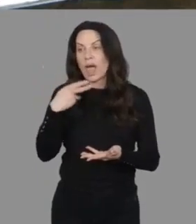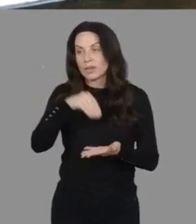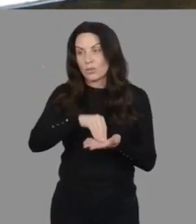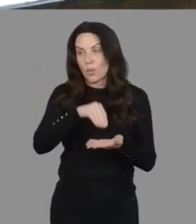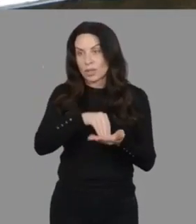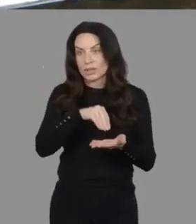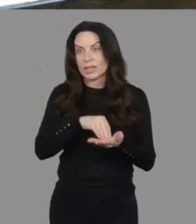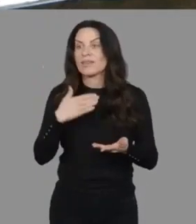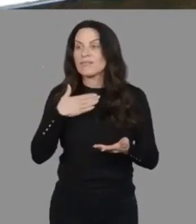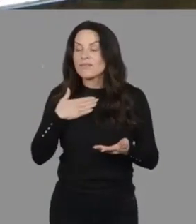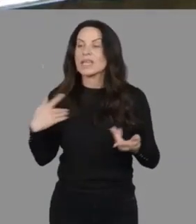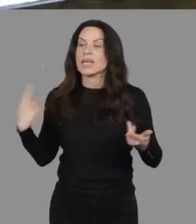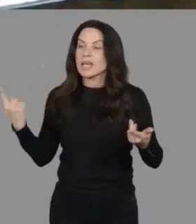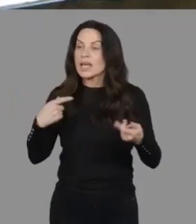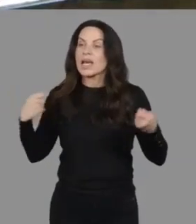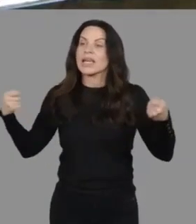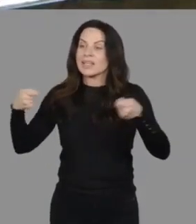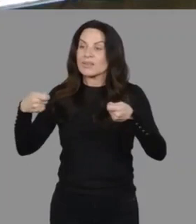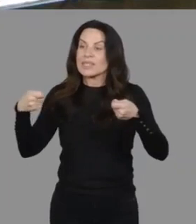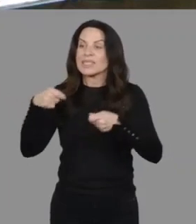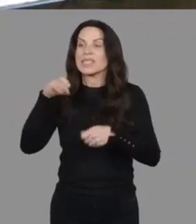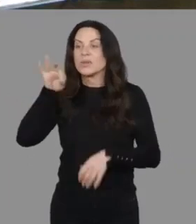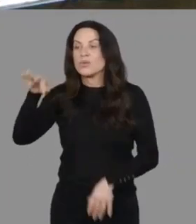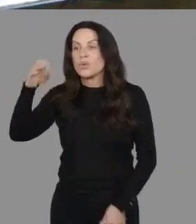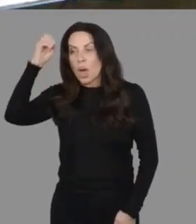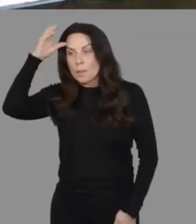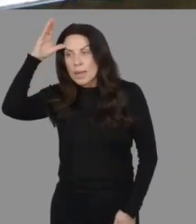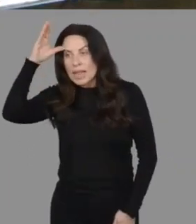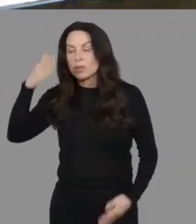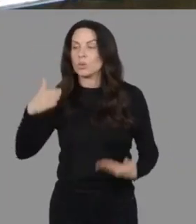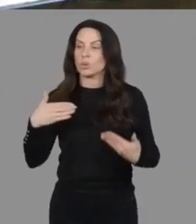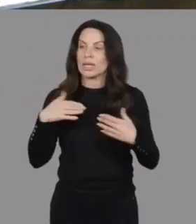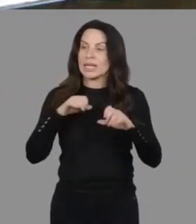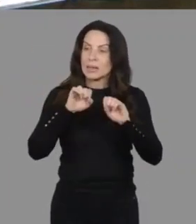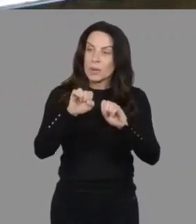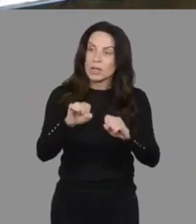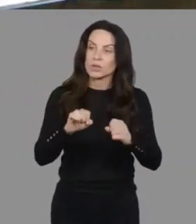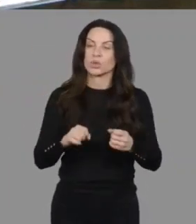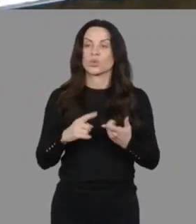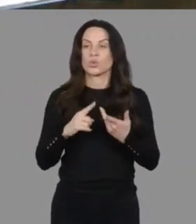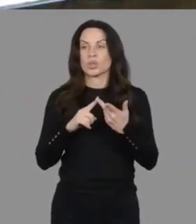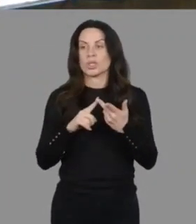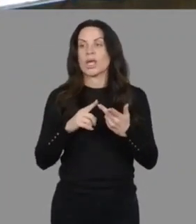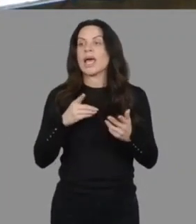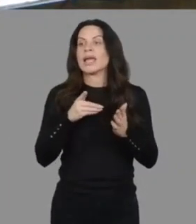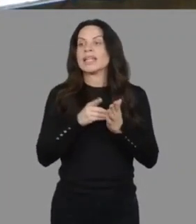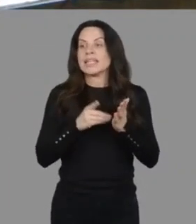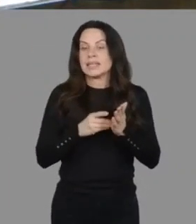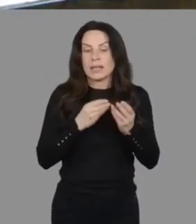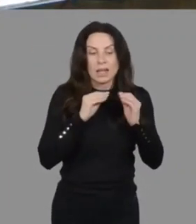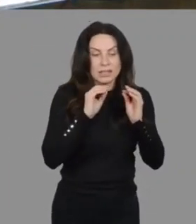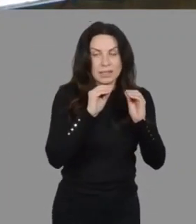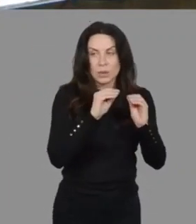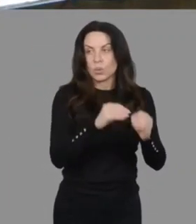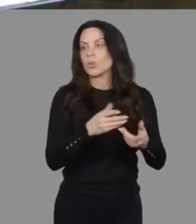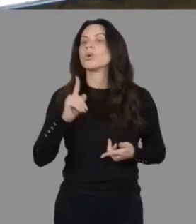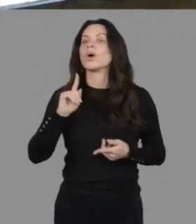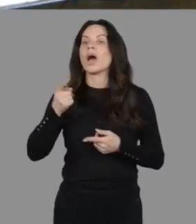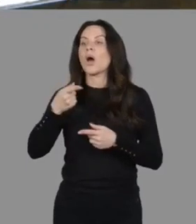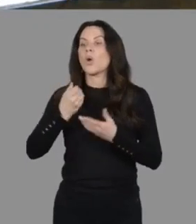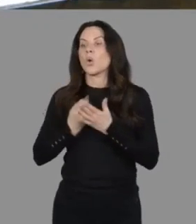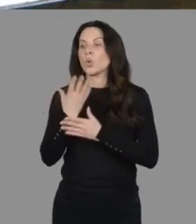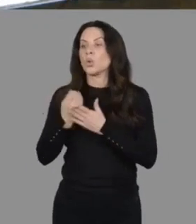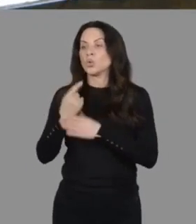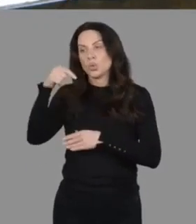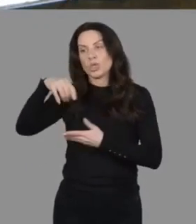Wir investieren in die Bildung, in den Klimaschutz, in die Digitalisierung und auch in die Kultur